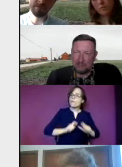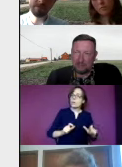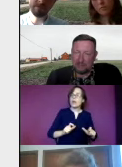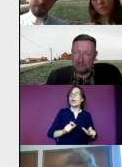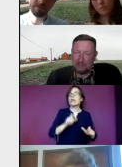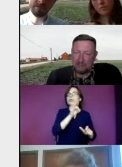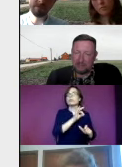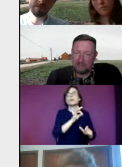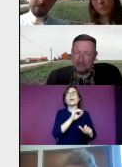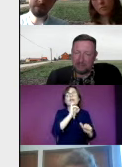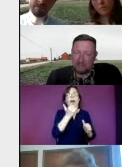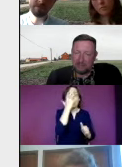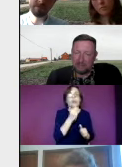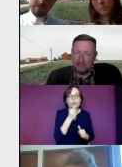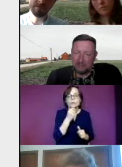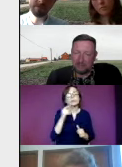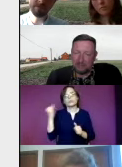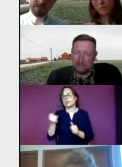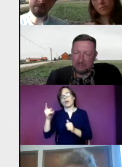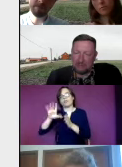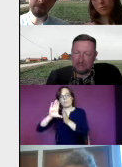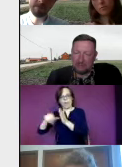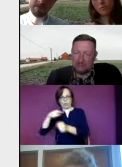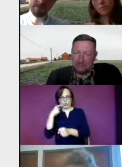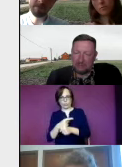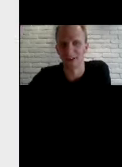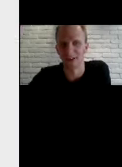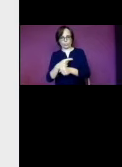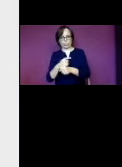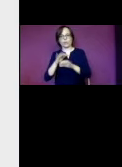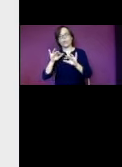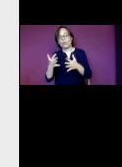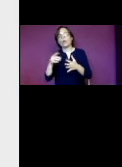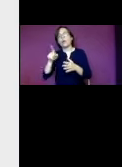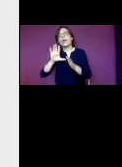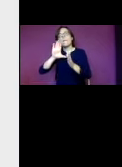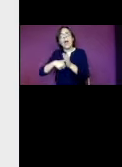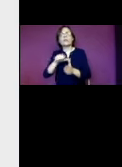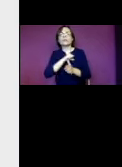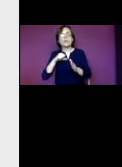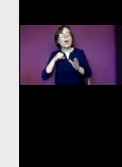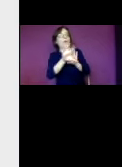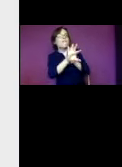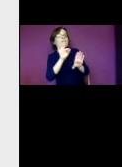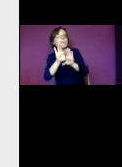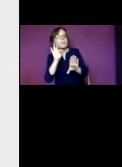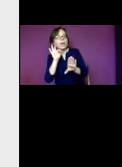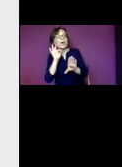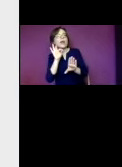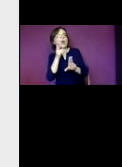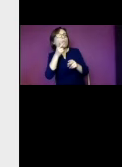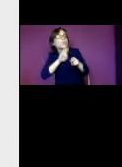miasto. I to miasto decyduje trochę o tym, jaka wiejskość jest, może być, albo jaka jest po prostu